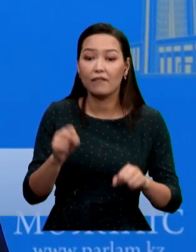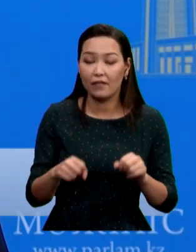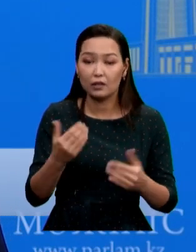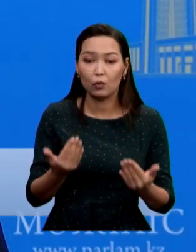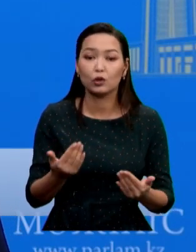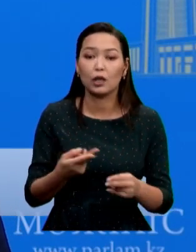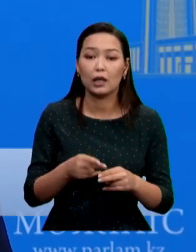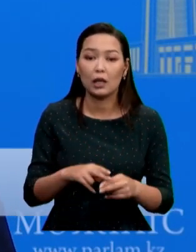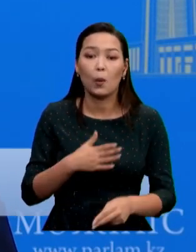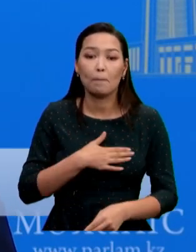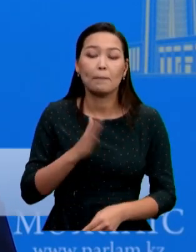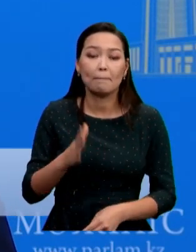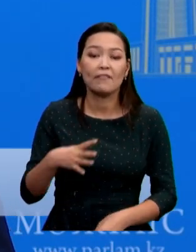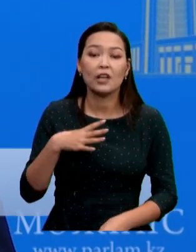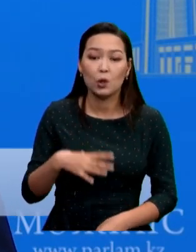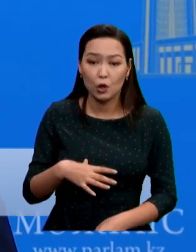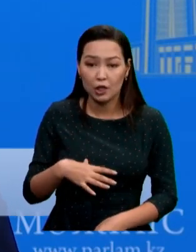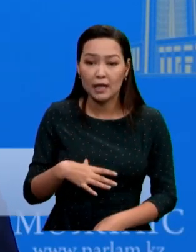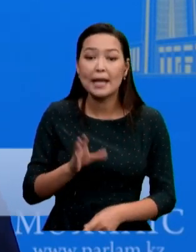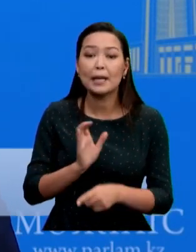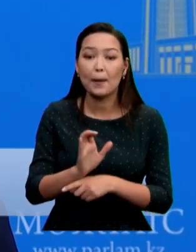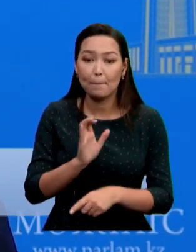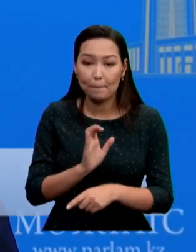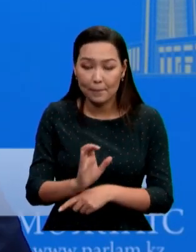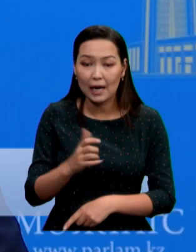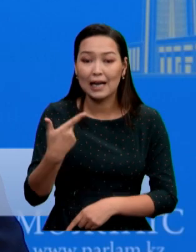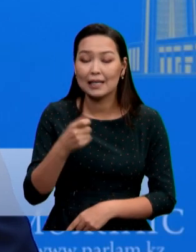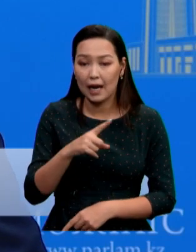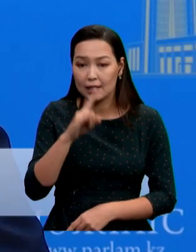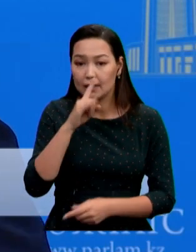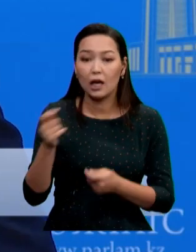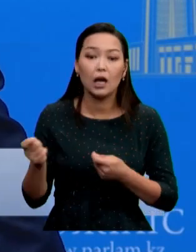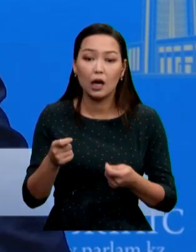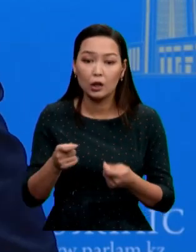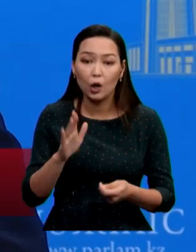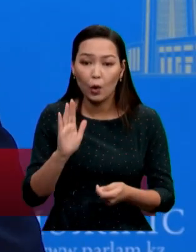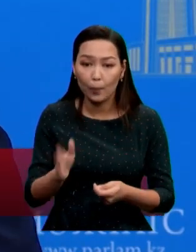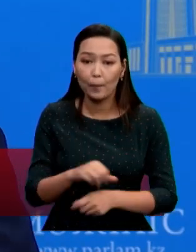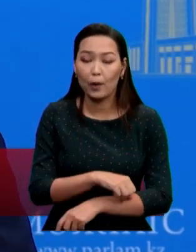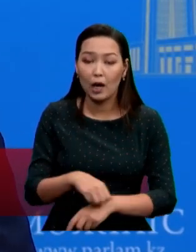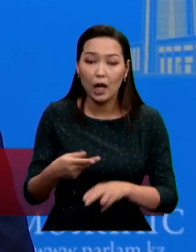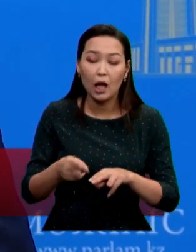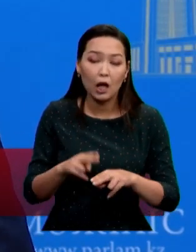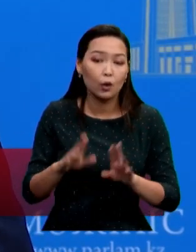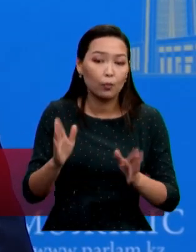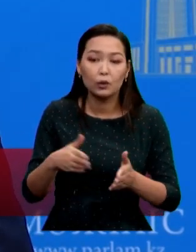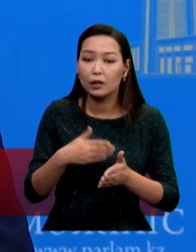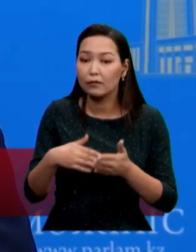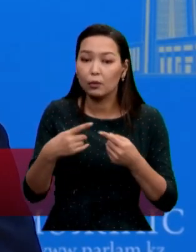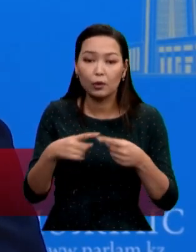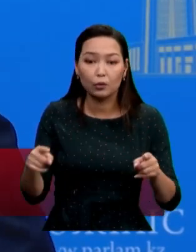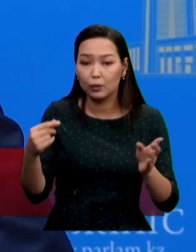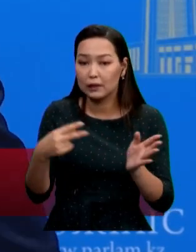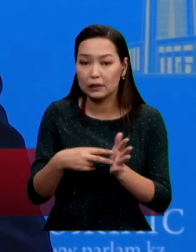мы будем вынуждены импортировать сжиженный нефтяной газ. И это будут уже совсем другие цены, то есть и цены будут